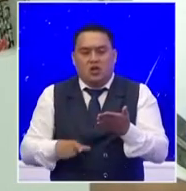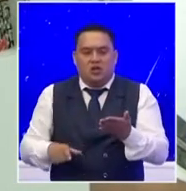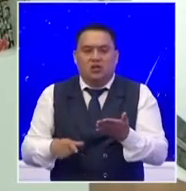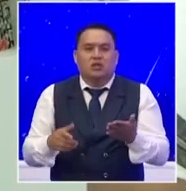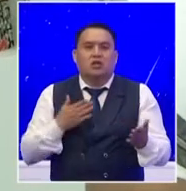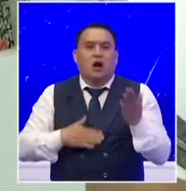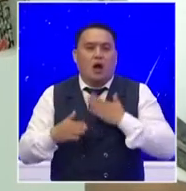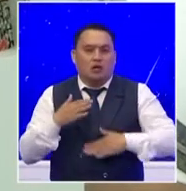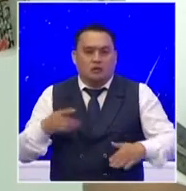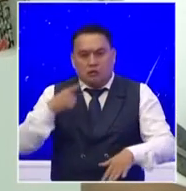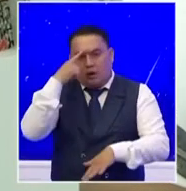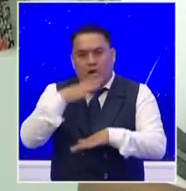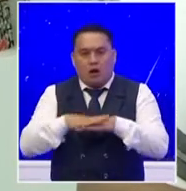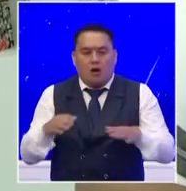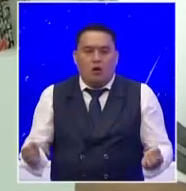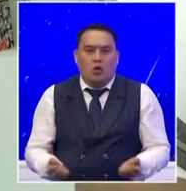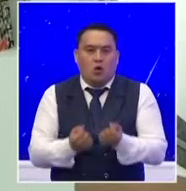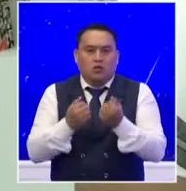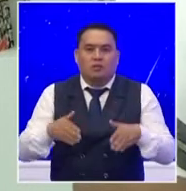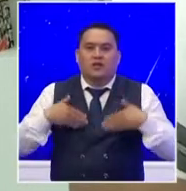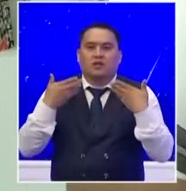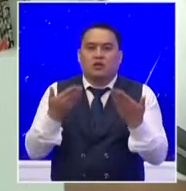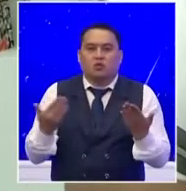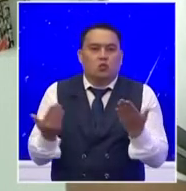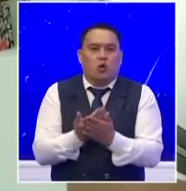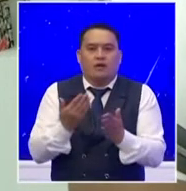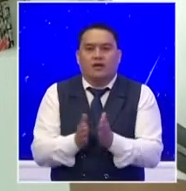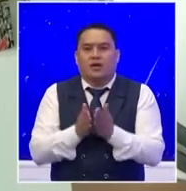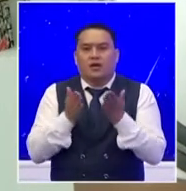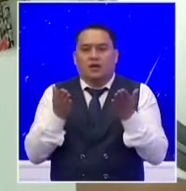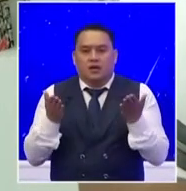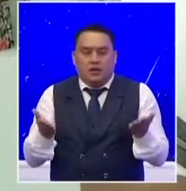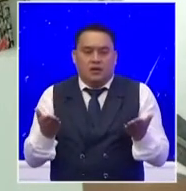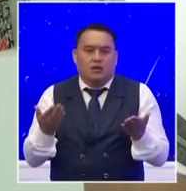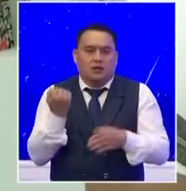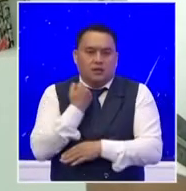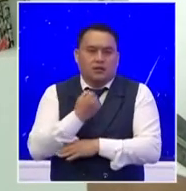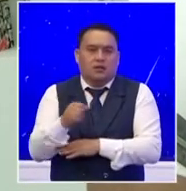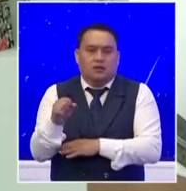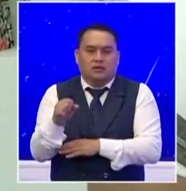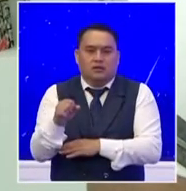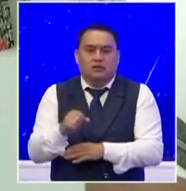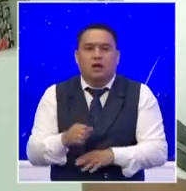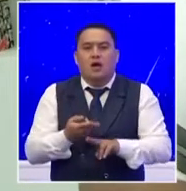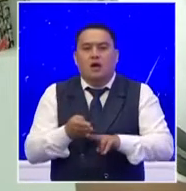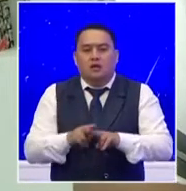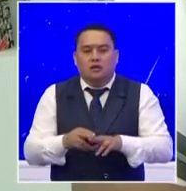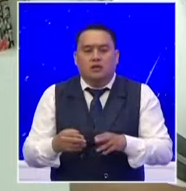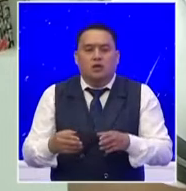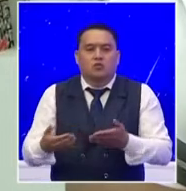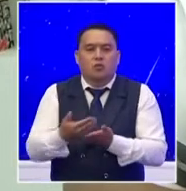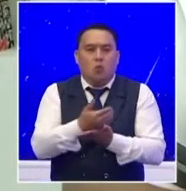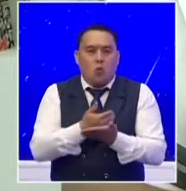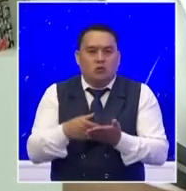известием. При поддержке акима области пройдет онлайн-презентация новой книги под названием «Ерлектын, Данкы, Ильдын, Аркы». Это сборник,